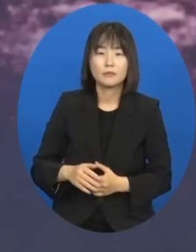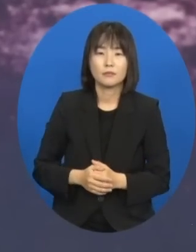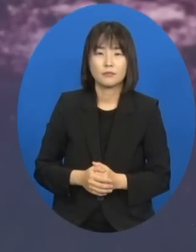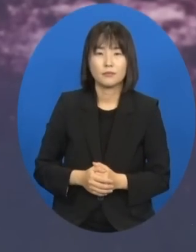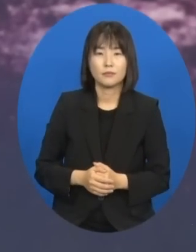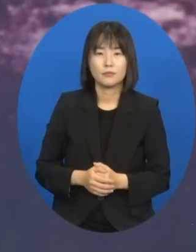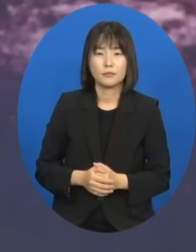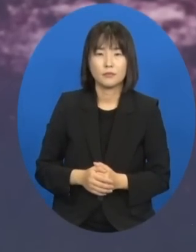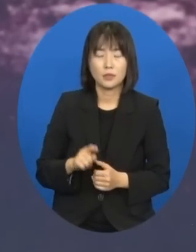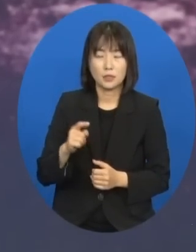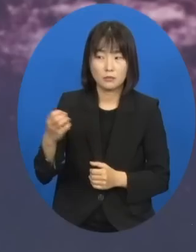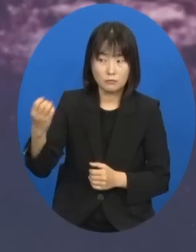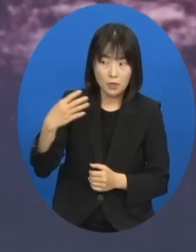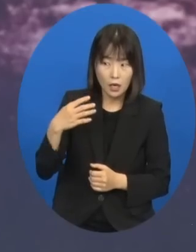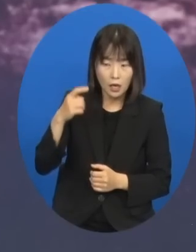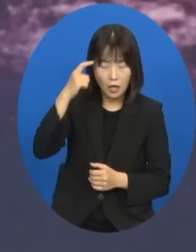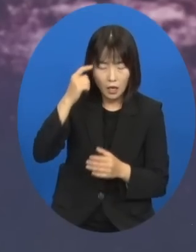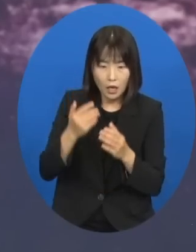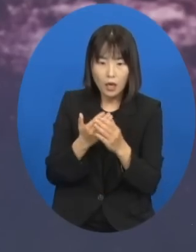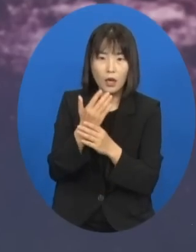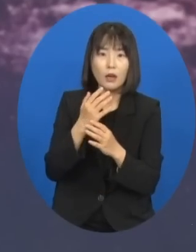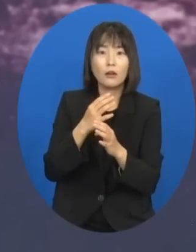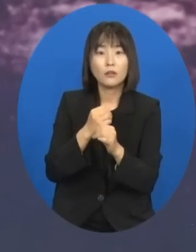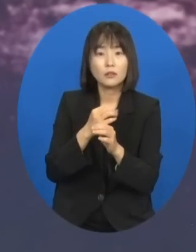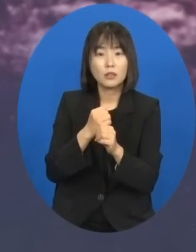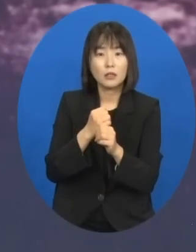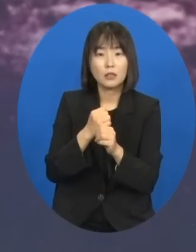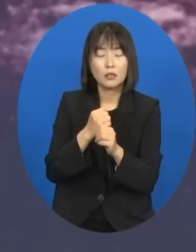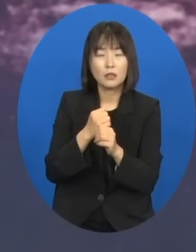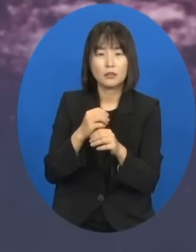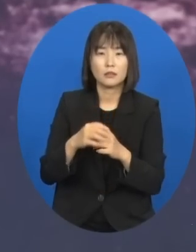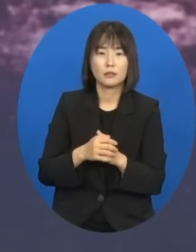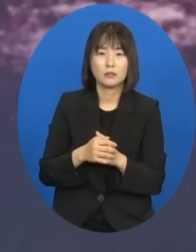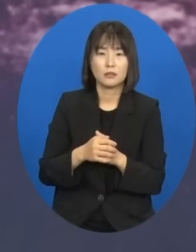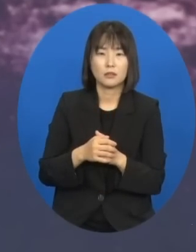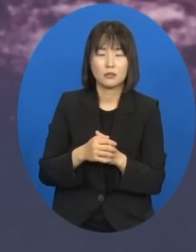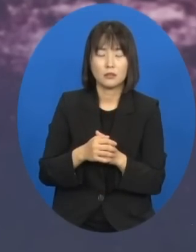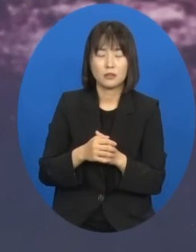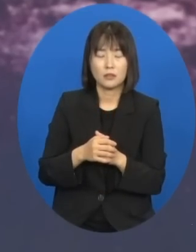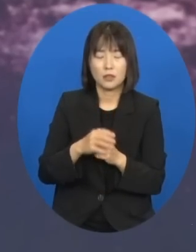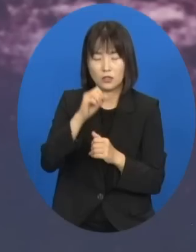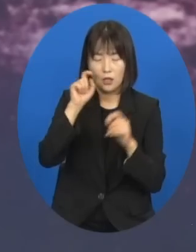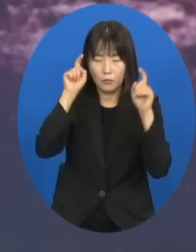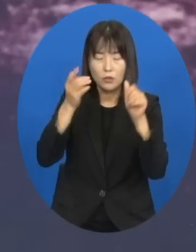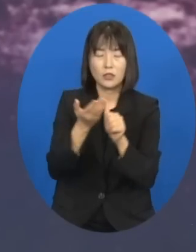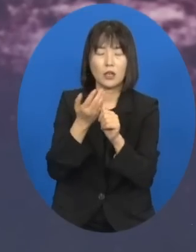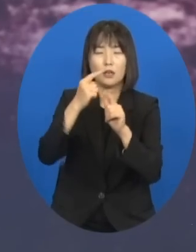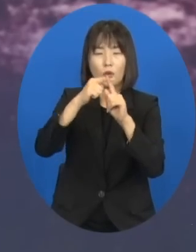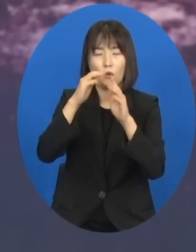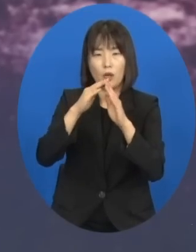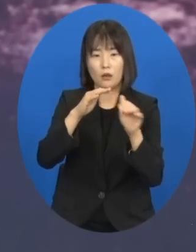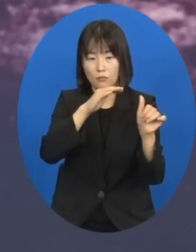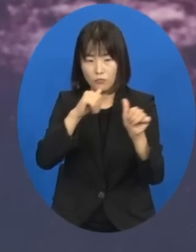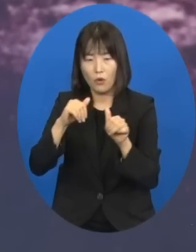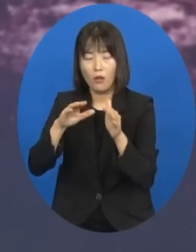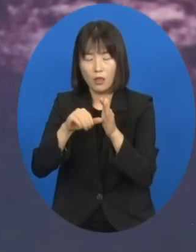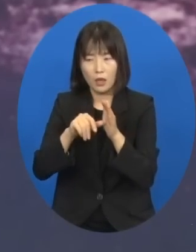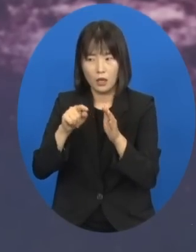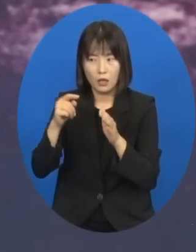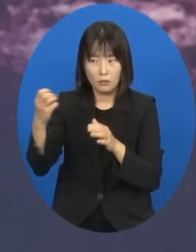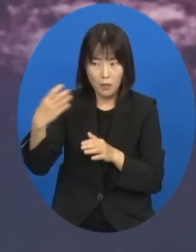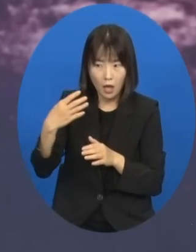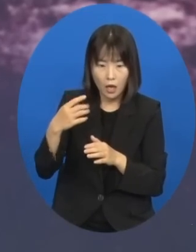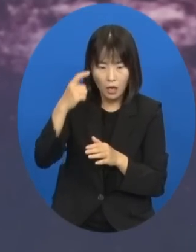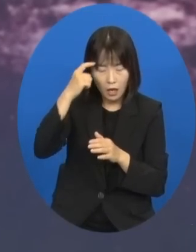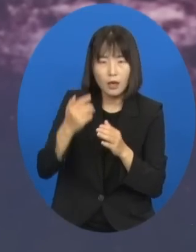언제 이 말이 다시 생각난지 아십니까? 청빙 받았을 때입니다. 아, 그때 그런 말을